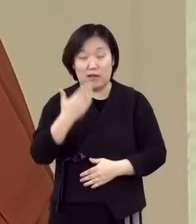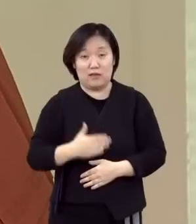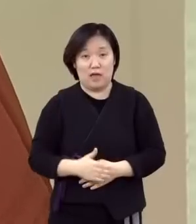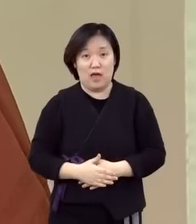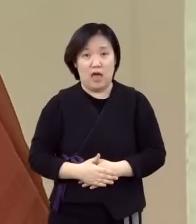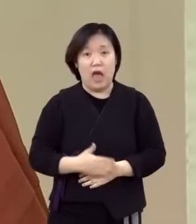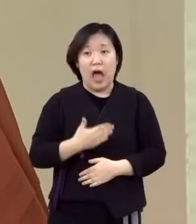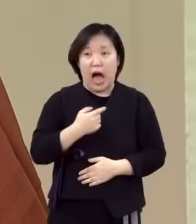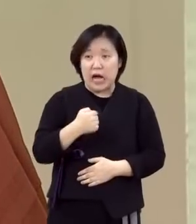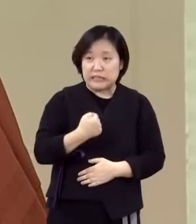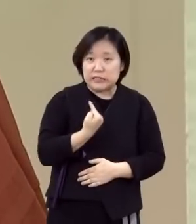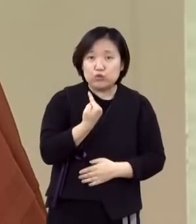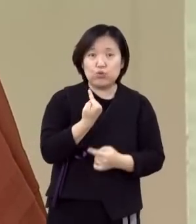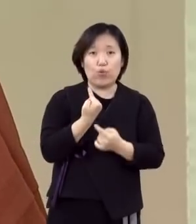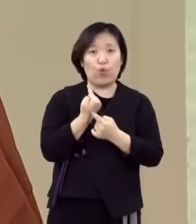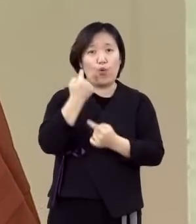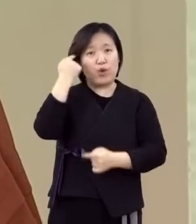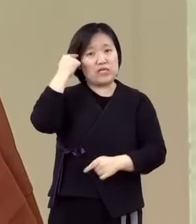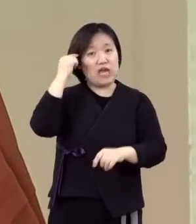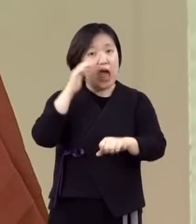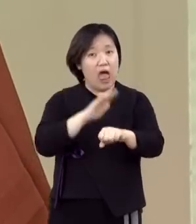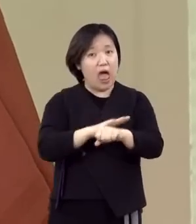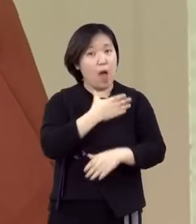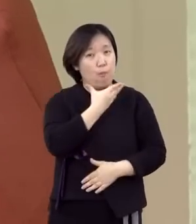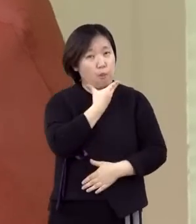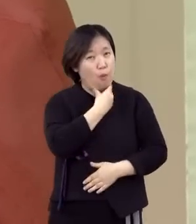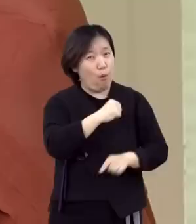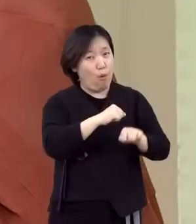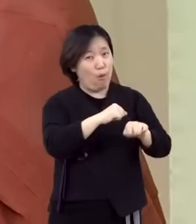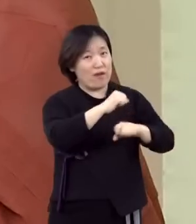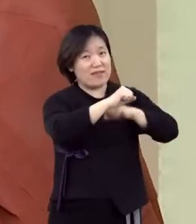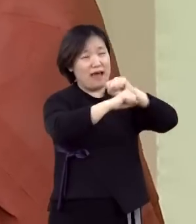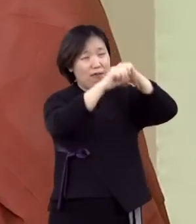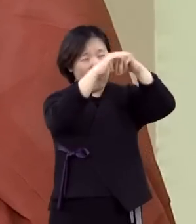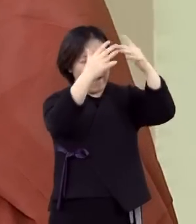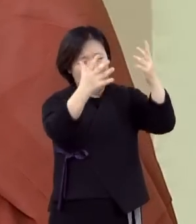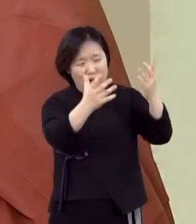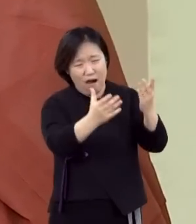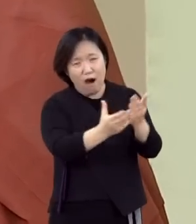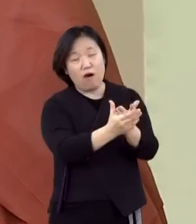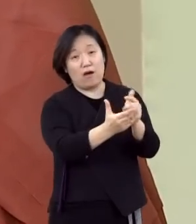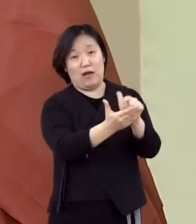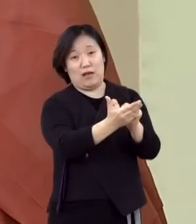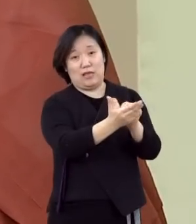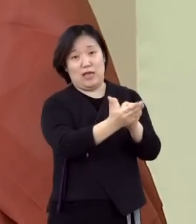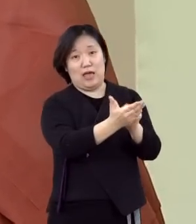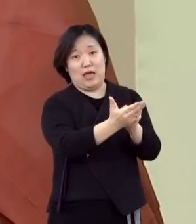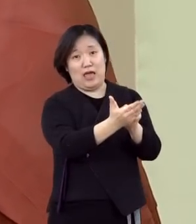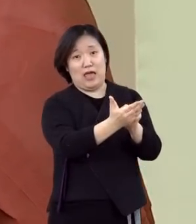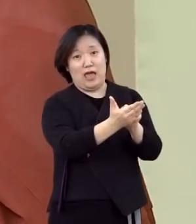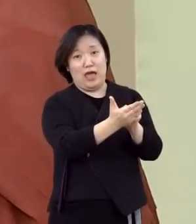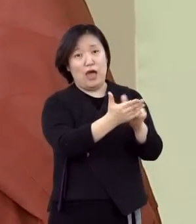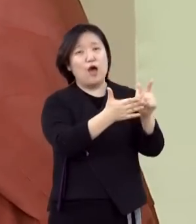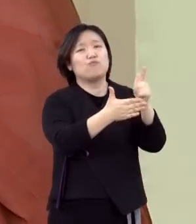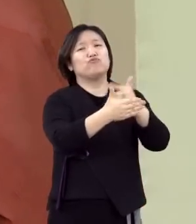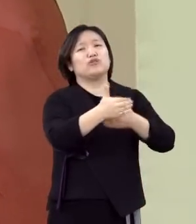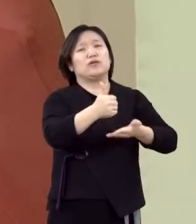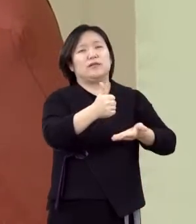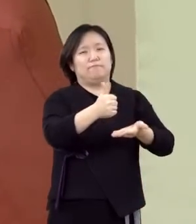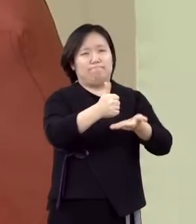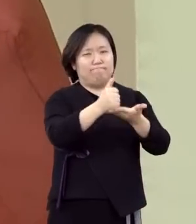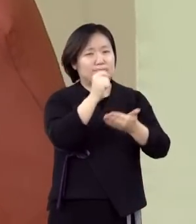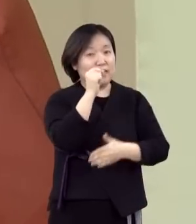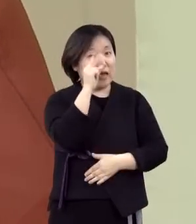은 한결같이그분이완전한 지혜와복을